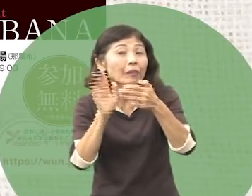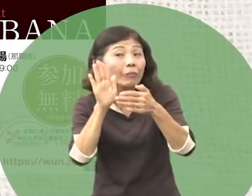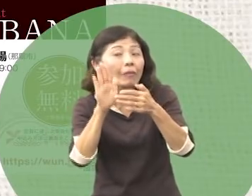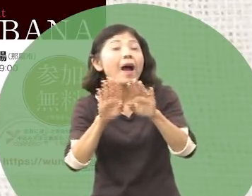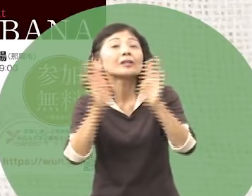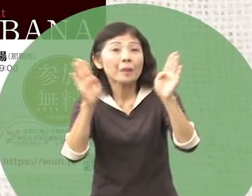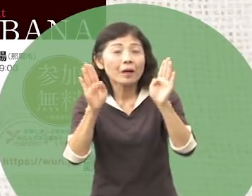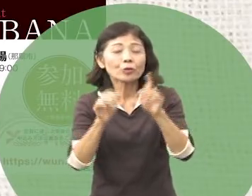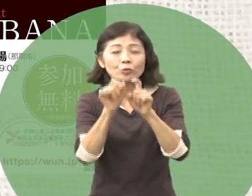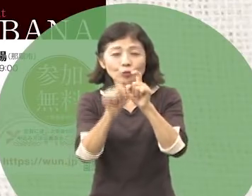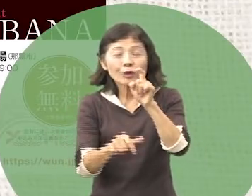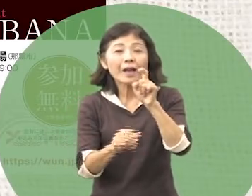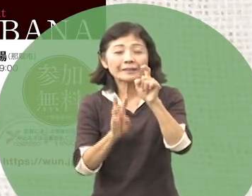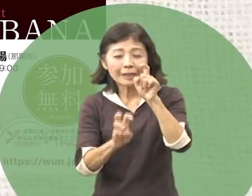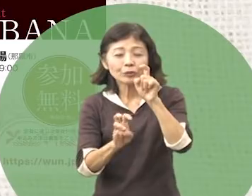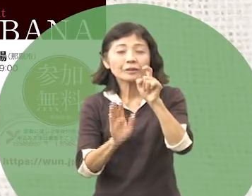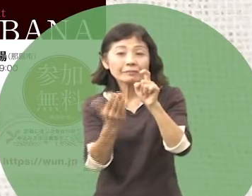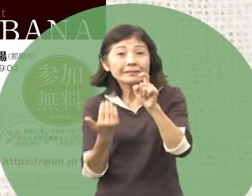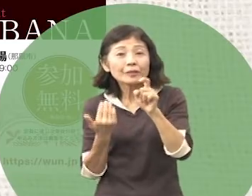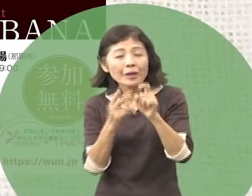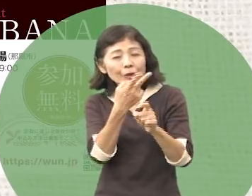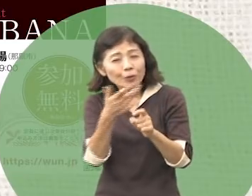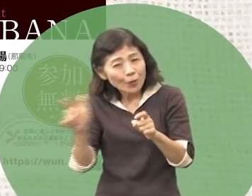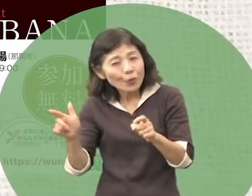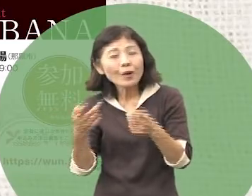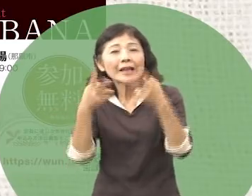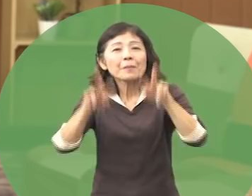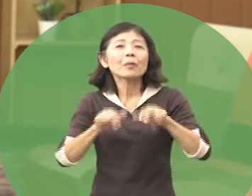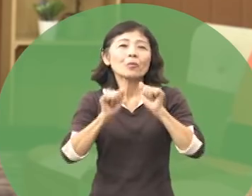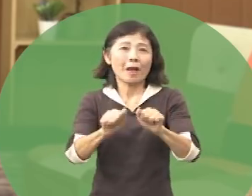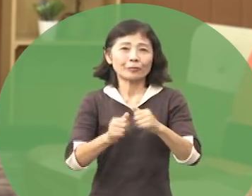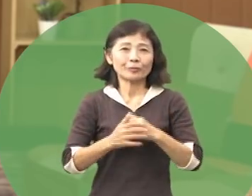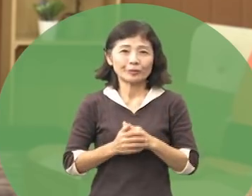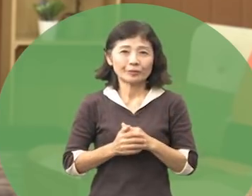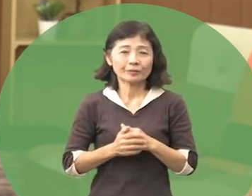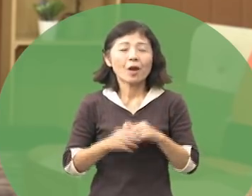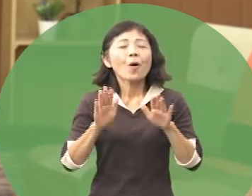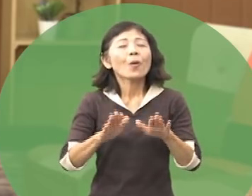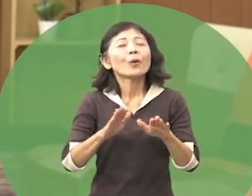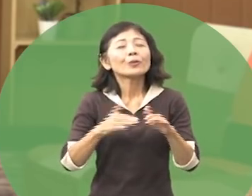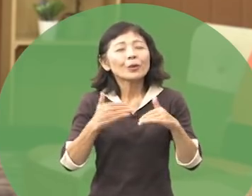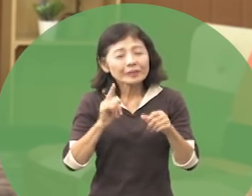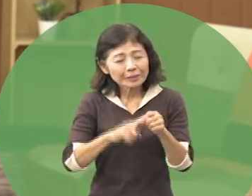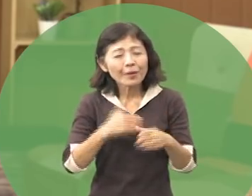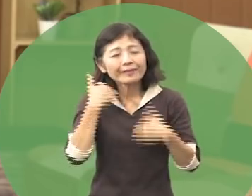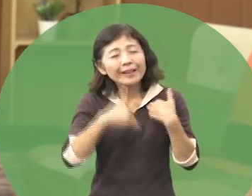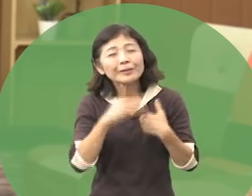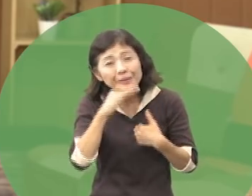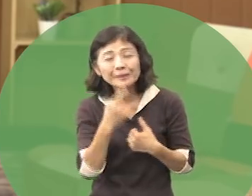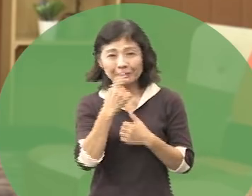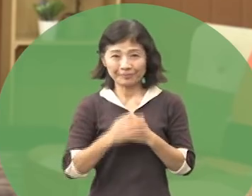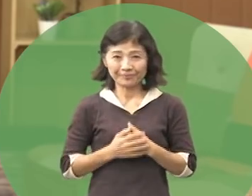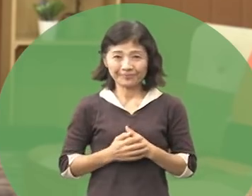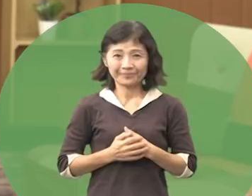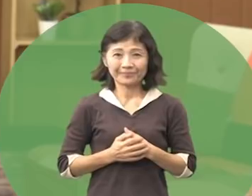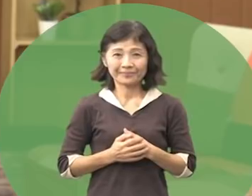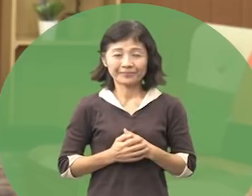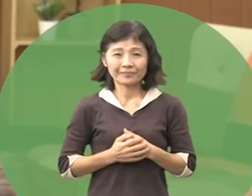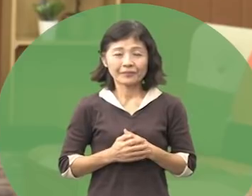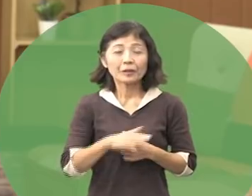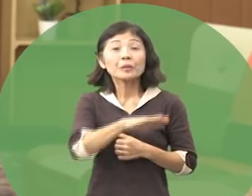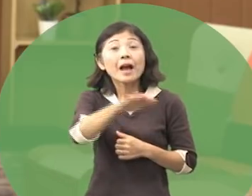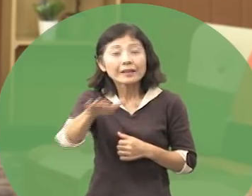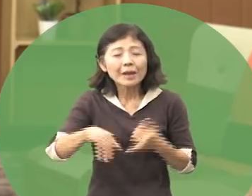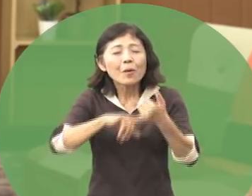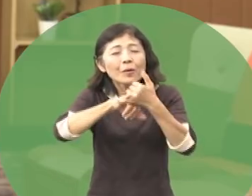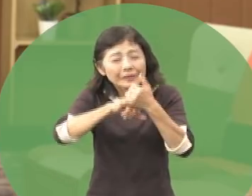の前後には様々なイベントが行われます。いや、今年も楽しみですよね。皆さんも